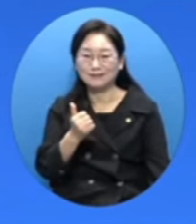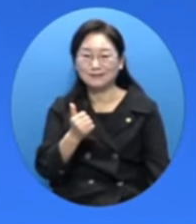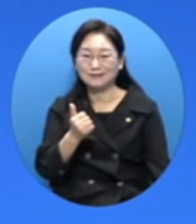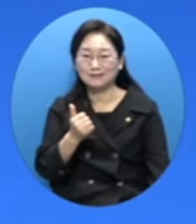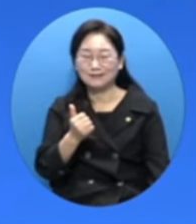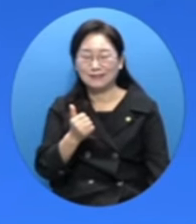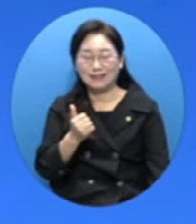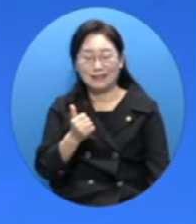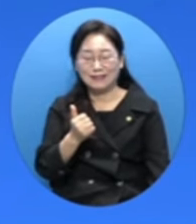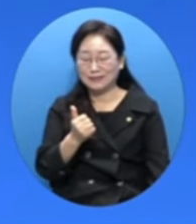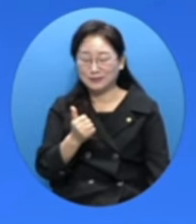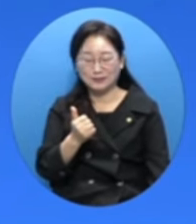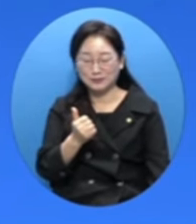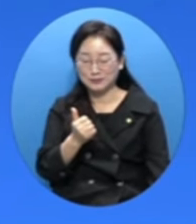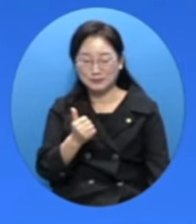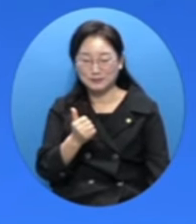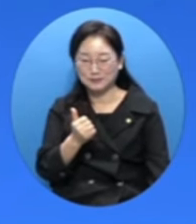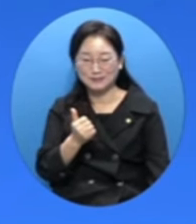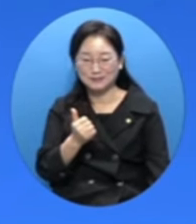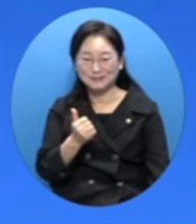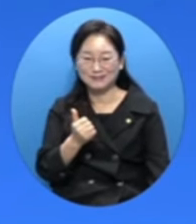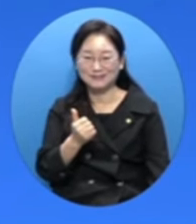이게 뭐